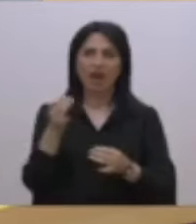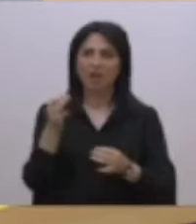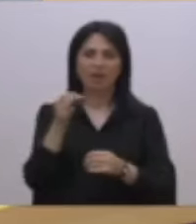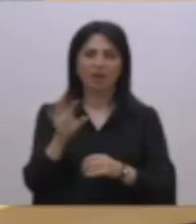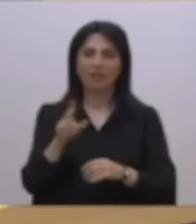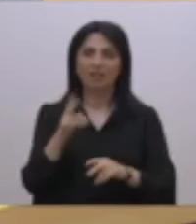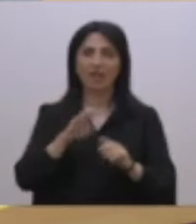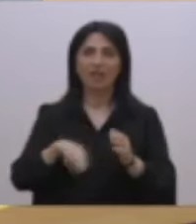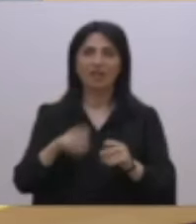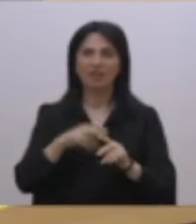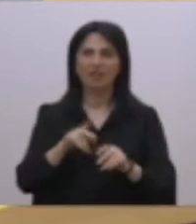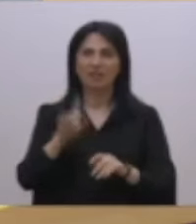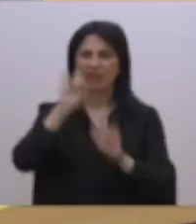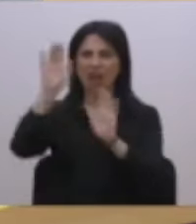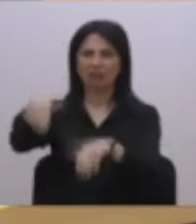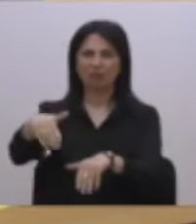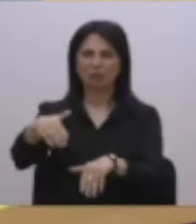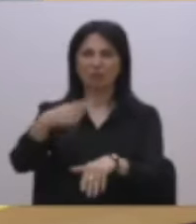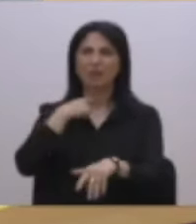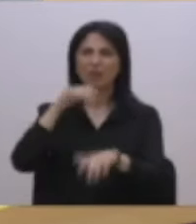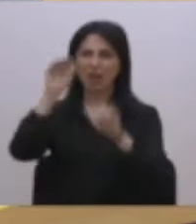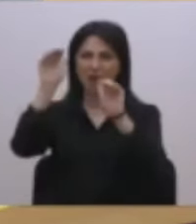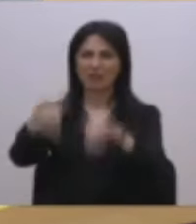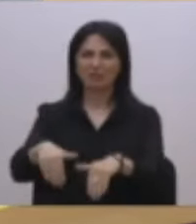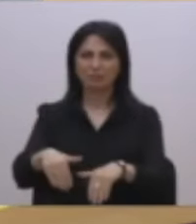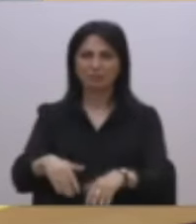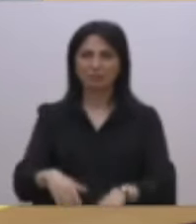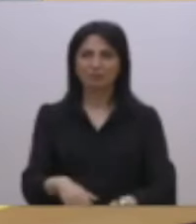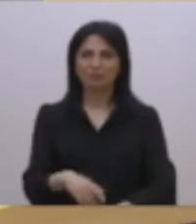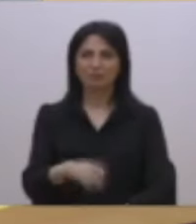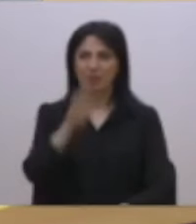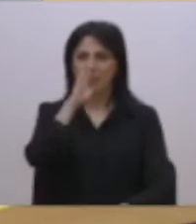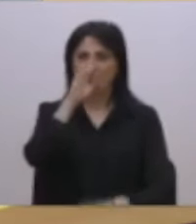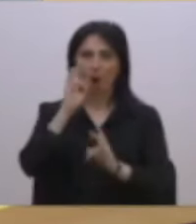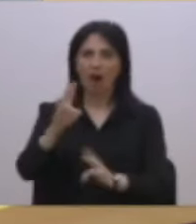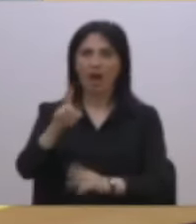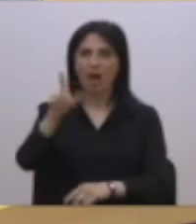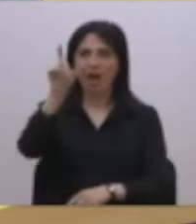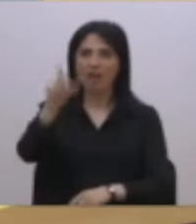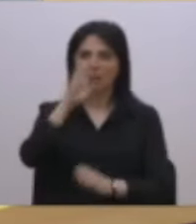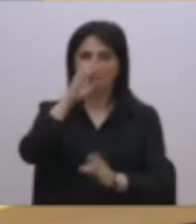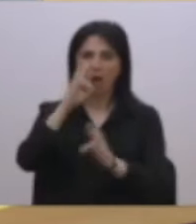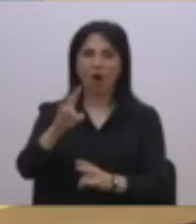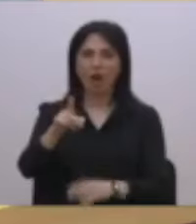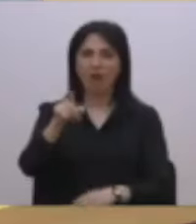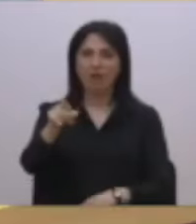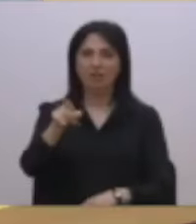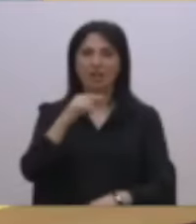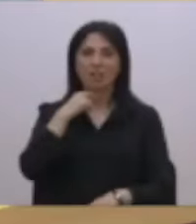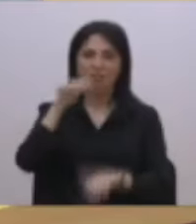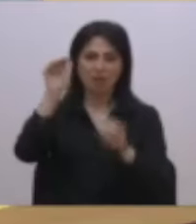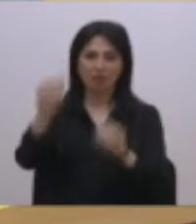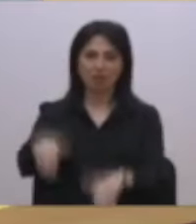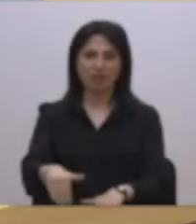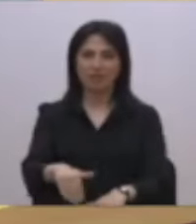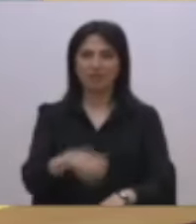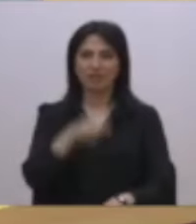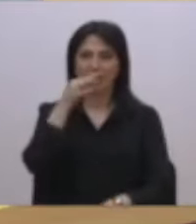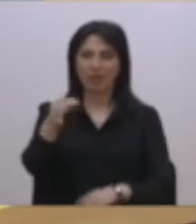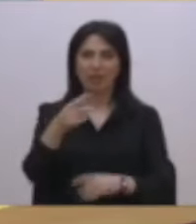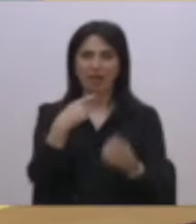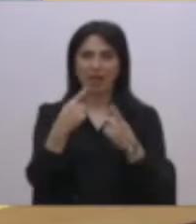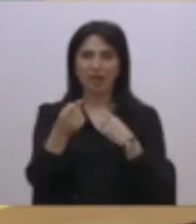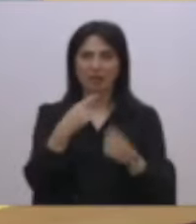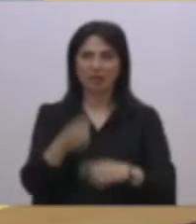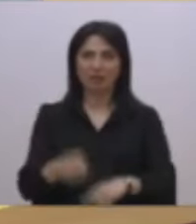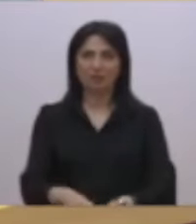გაინტერესებს გარდა იმისა, რომ გაჩონდი ხმა ჩაიწყვიტე, მოღალატე, მოღალატე, ხმა ჩაიწყვიტე, თქო რო